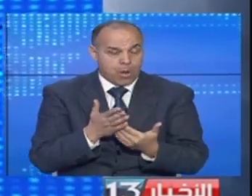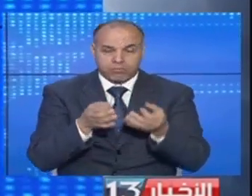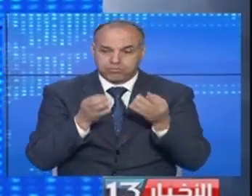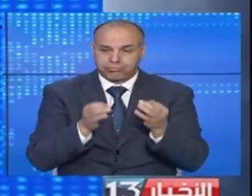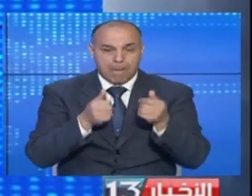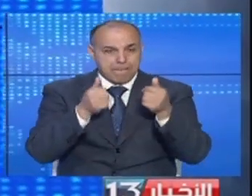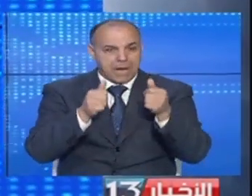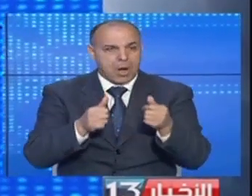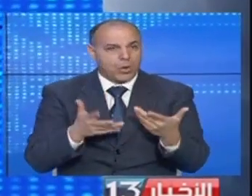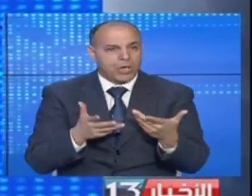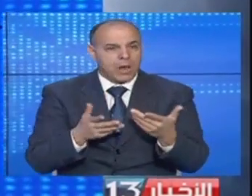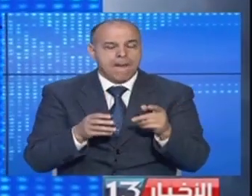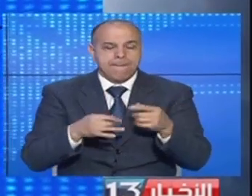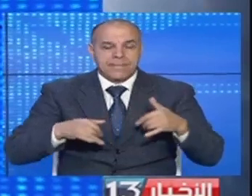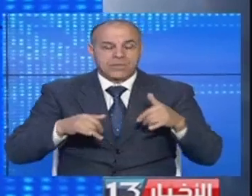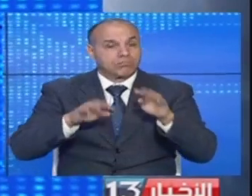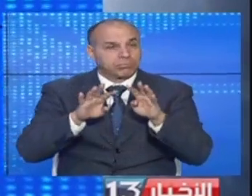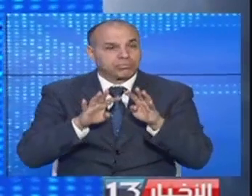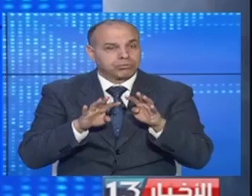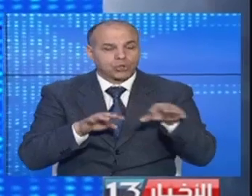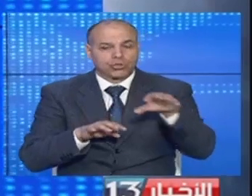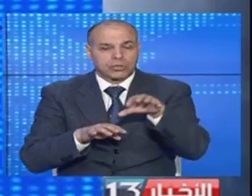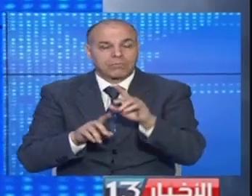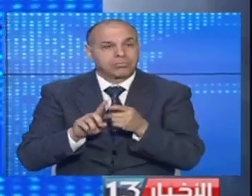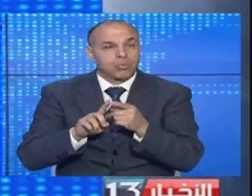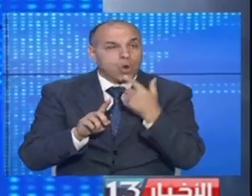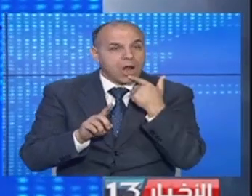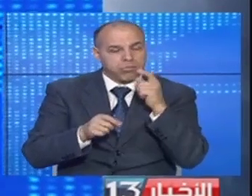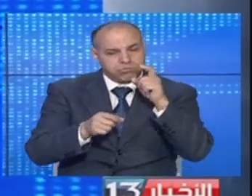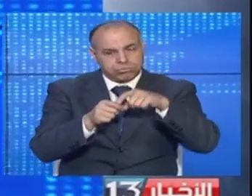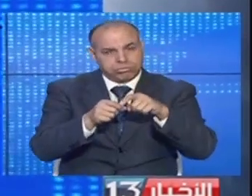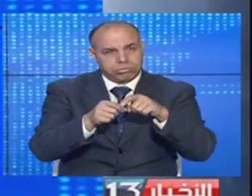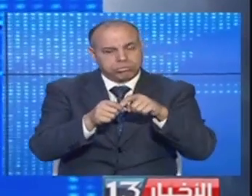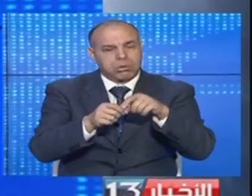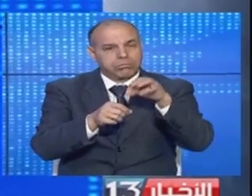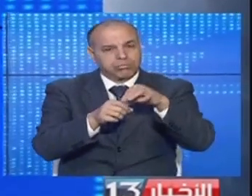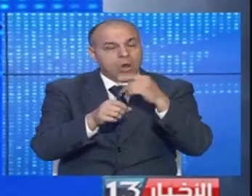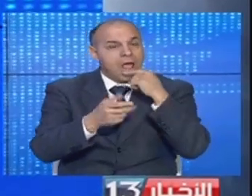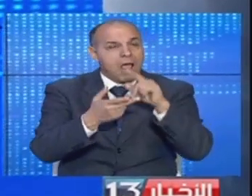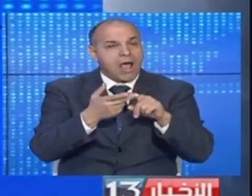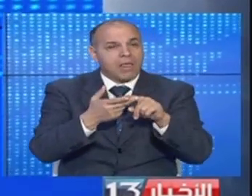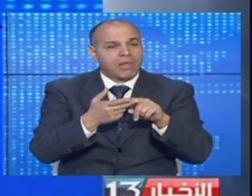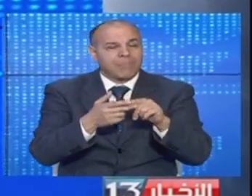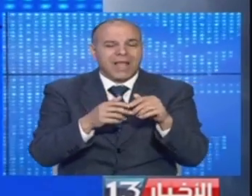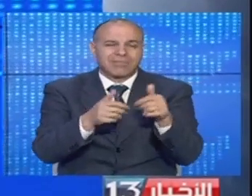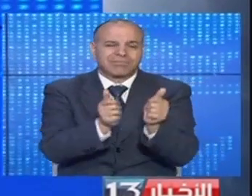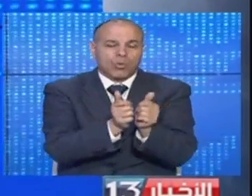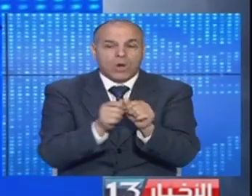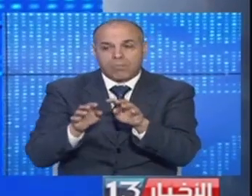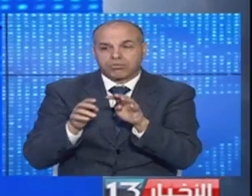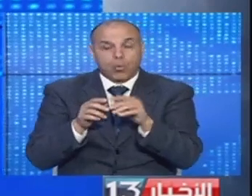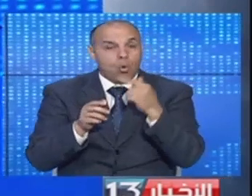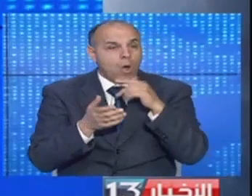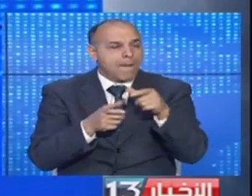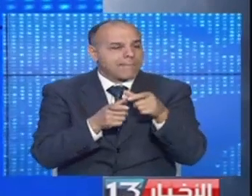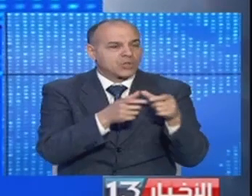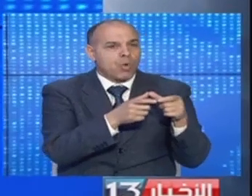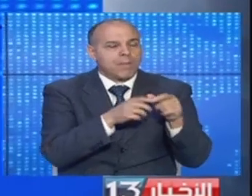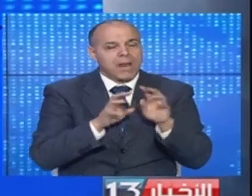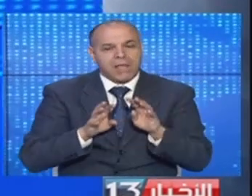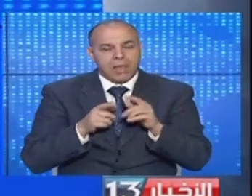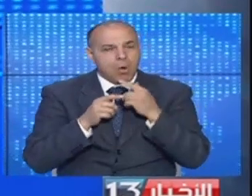بلاغ صادر عن المجلس الجهات المخول لها الترشح والمتمثله في كل كتله نيابيه او كل مجموعه من